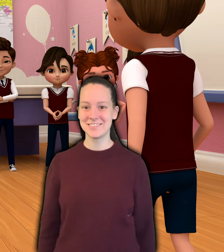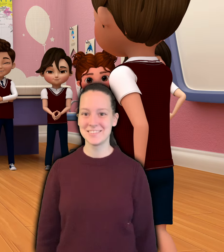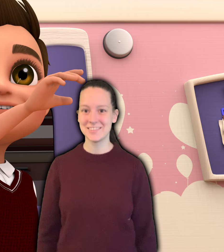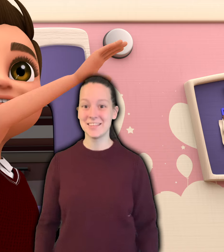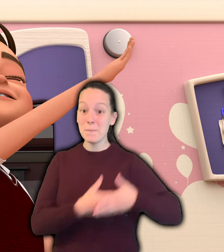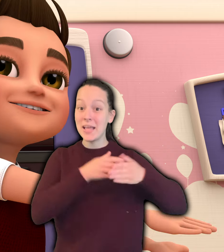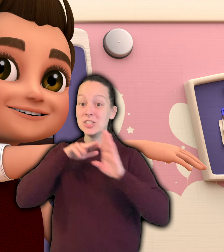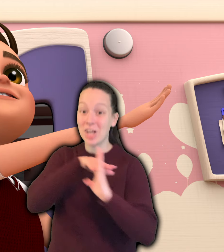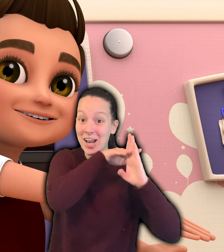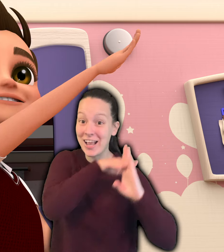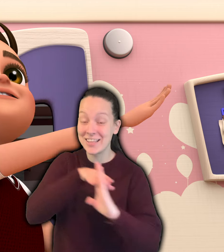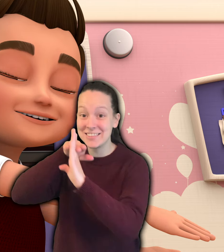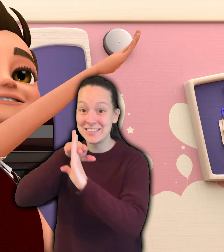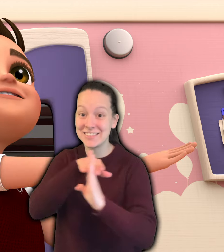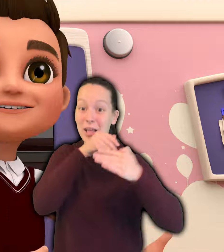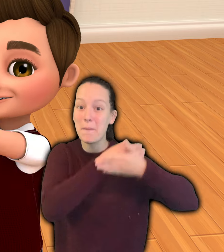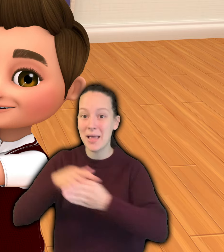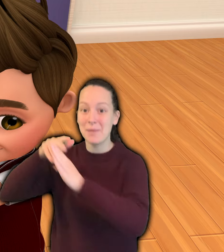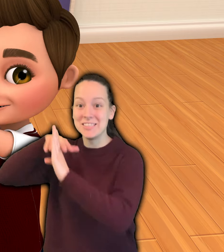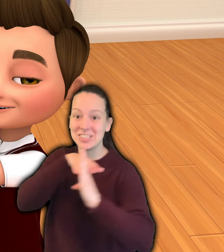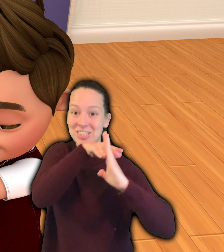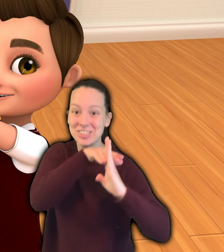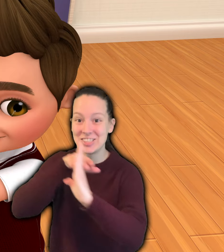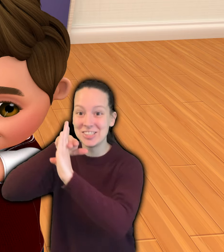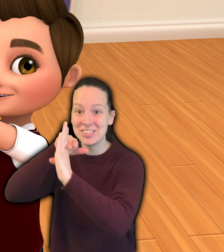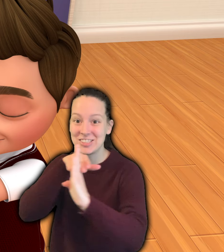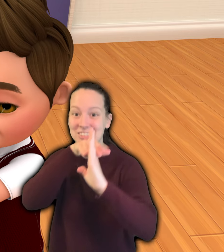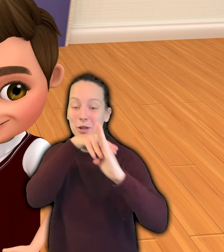ザメチビザメチビザメ